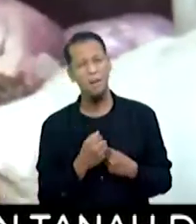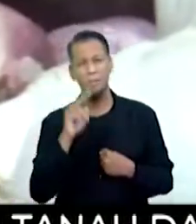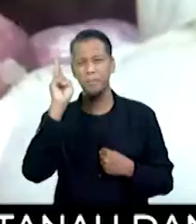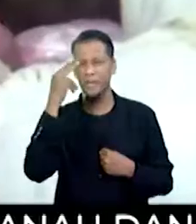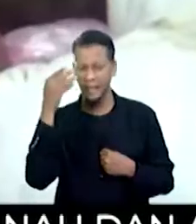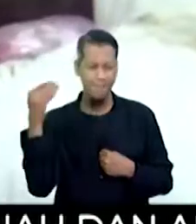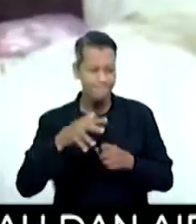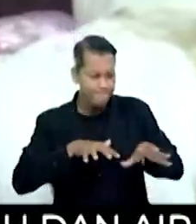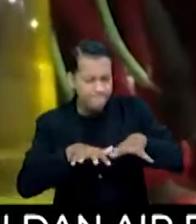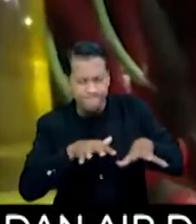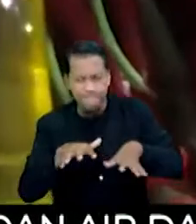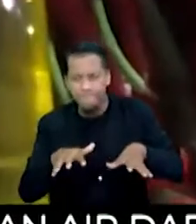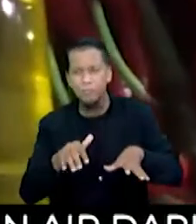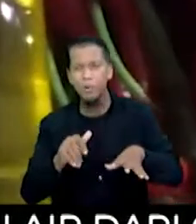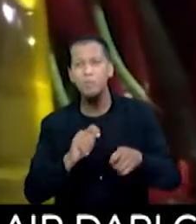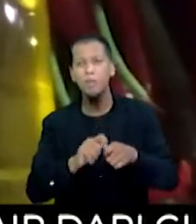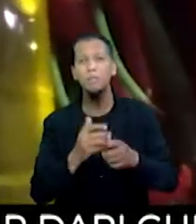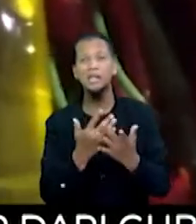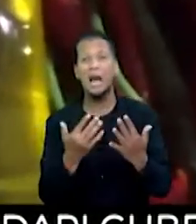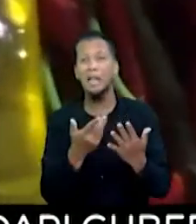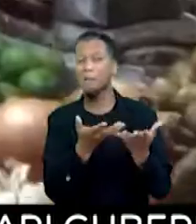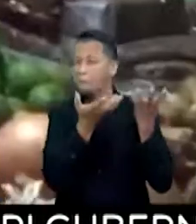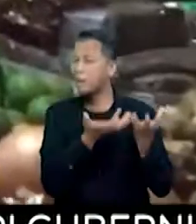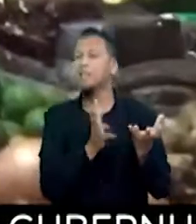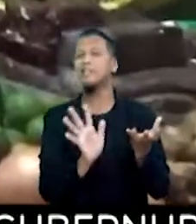harga agar tidak memberatkan perekonomian warga.